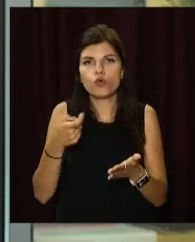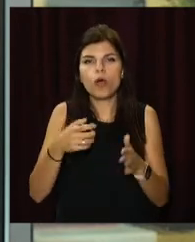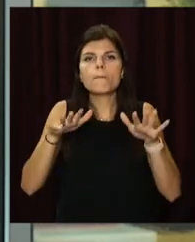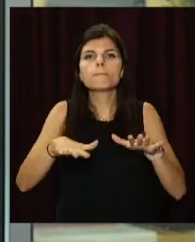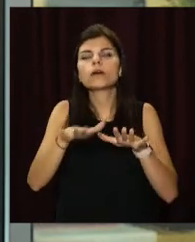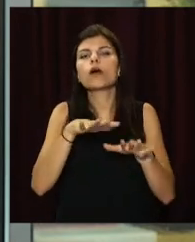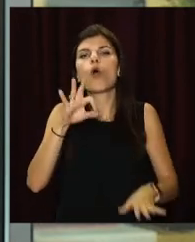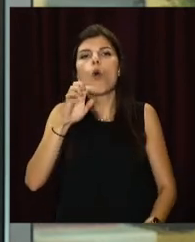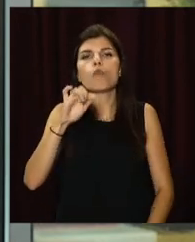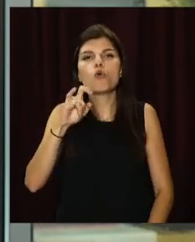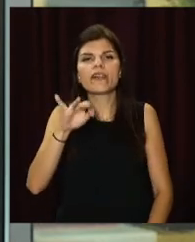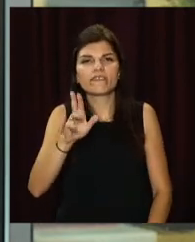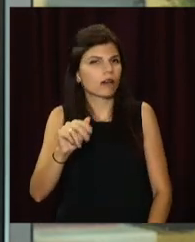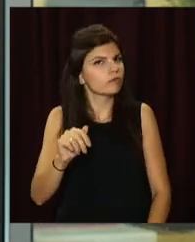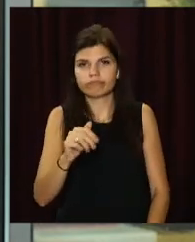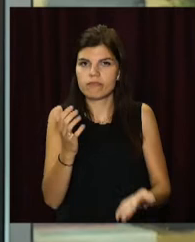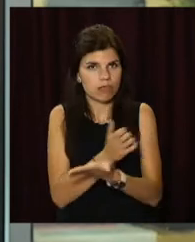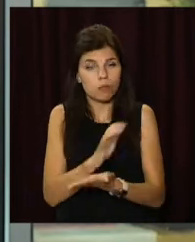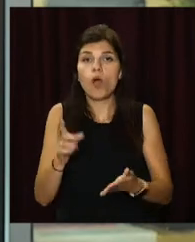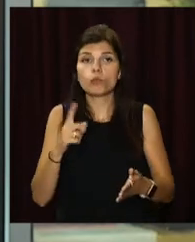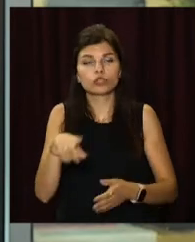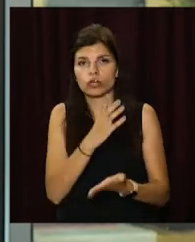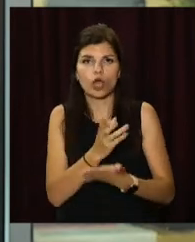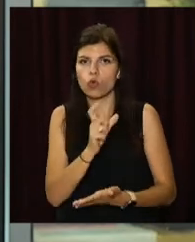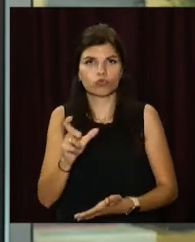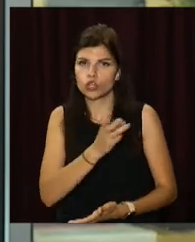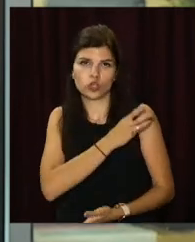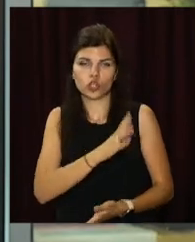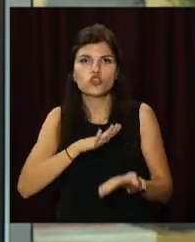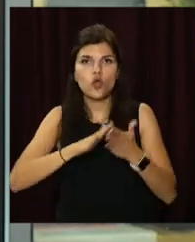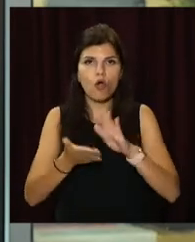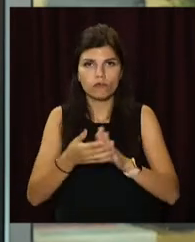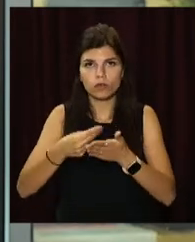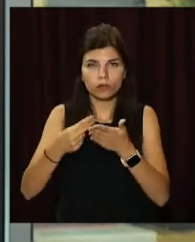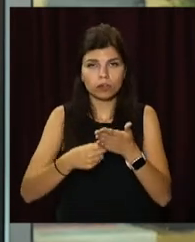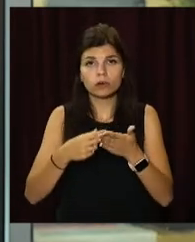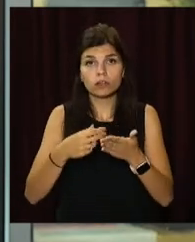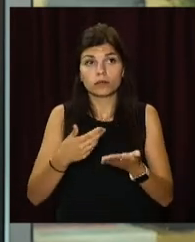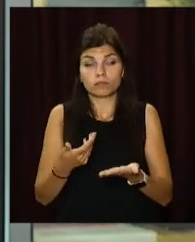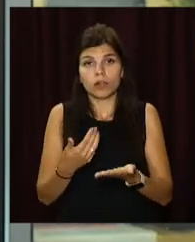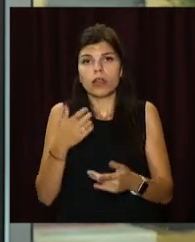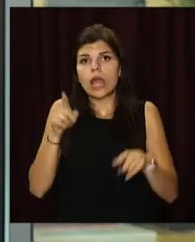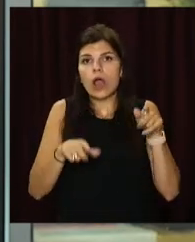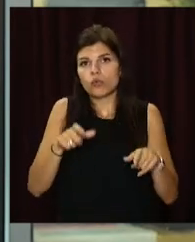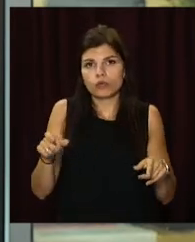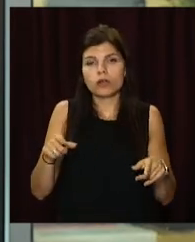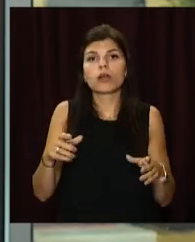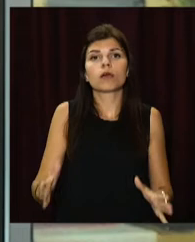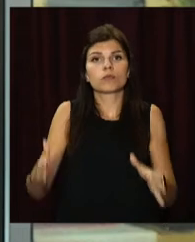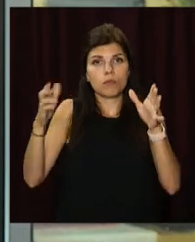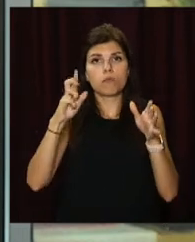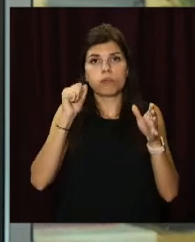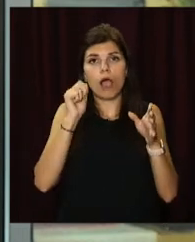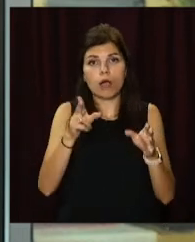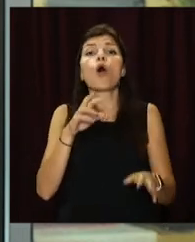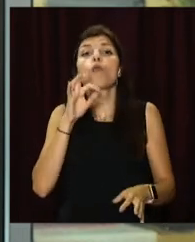Обухівці поки не вдається. Усе через небажання місцевих укладати договори, кажуть у селищній раді. Деякі люди баками користуються, але